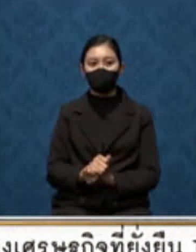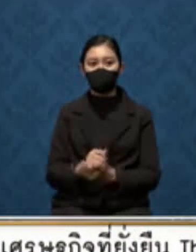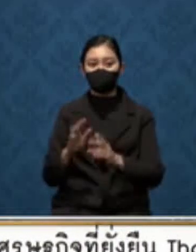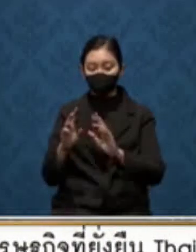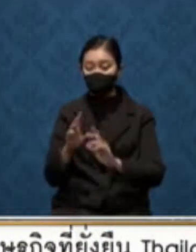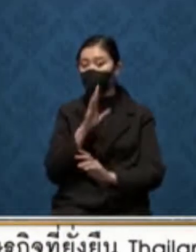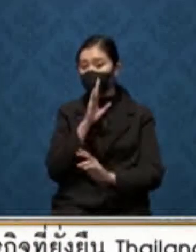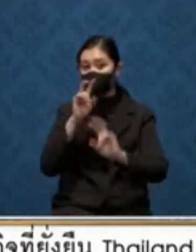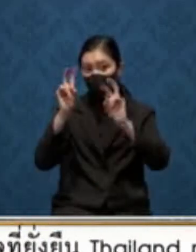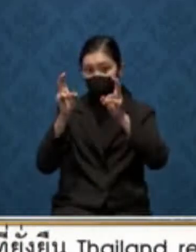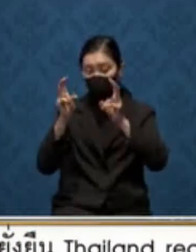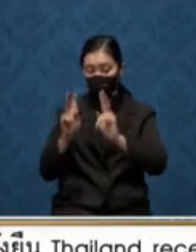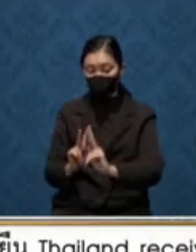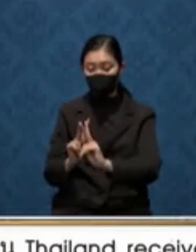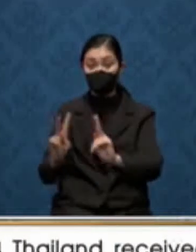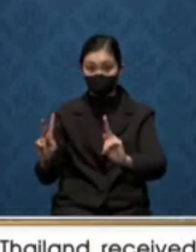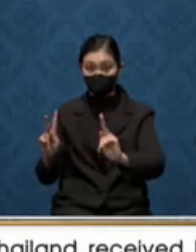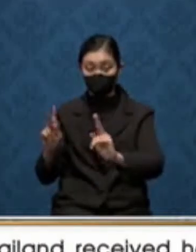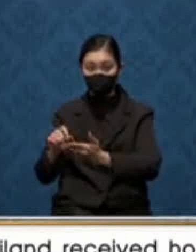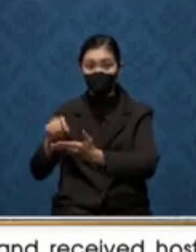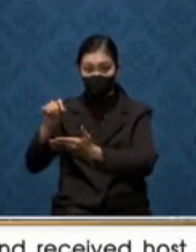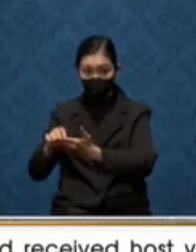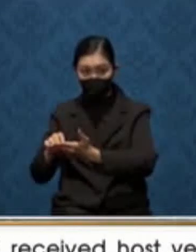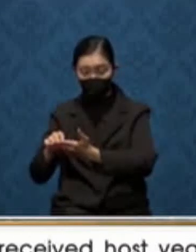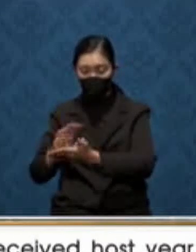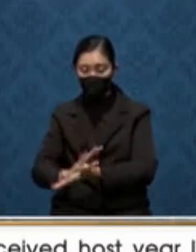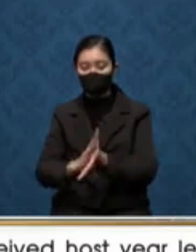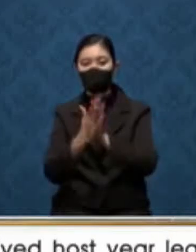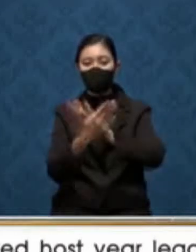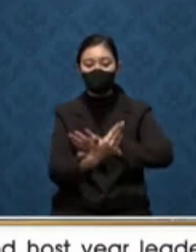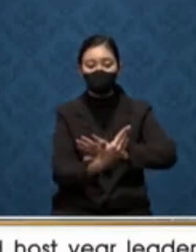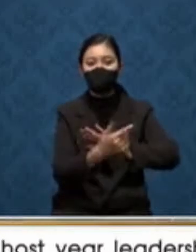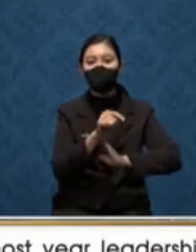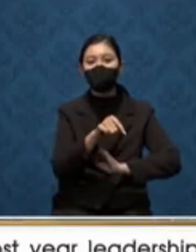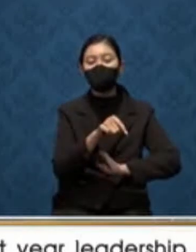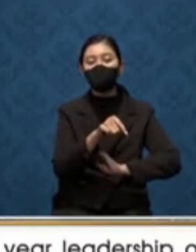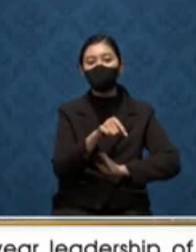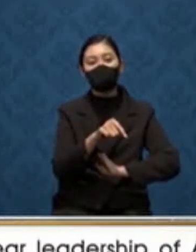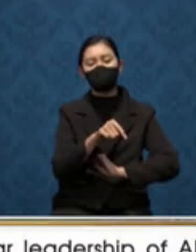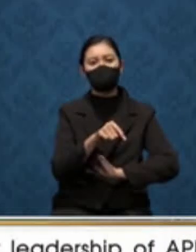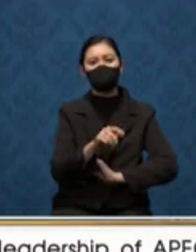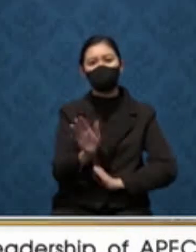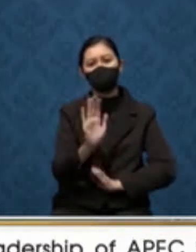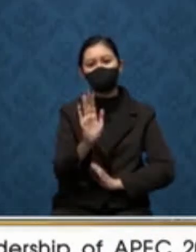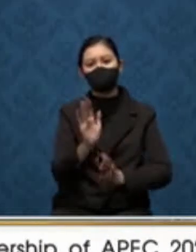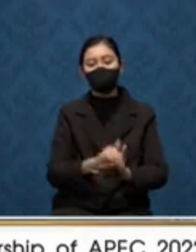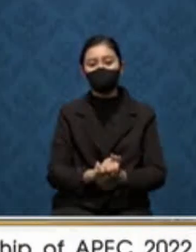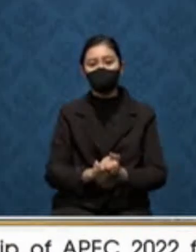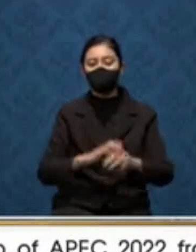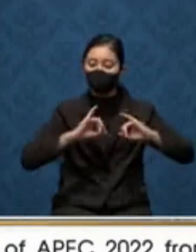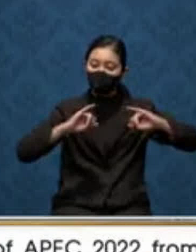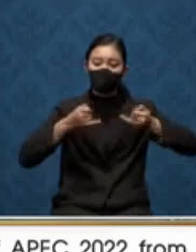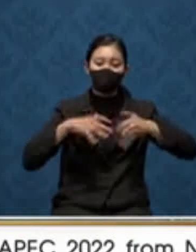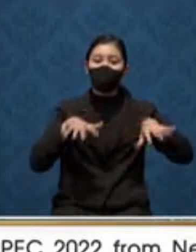เรื่องหาแลนะครับพน้ประชชชนทฟัอยู่ไม่ต้อยู่ในอุ matura g g g g g็ได้ เป็เจ้าของโงงานธรด g g g g gจากแ่เอาไฟ้า